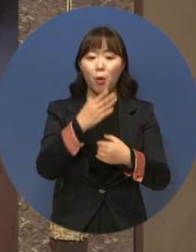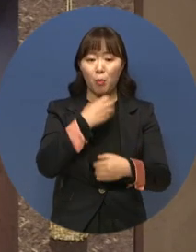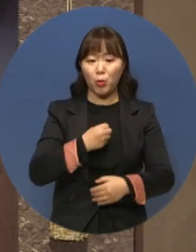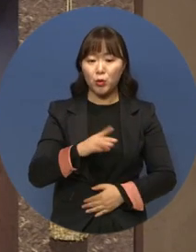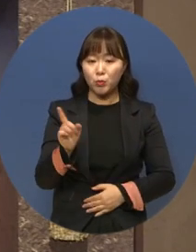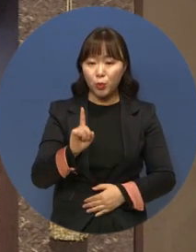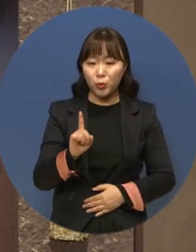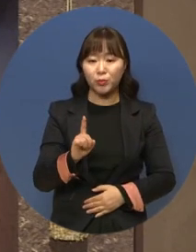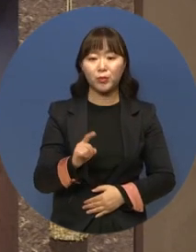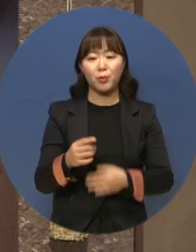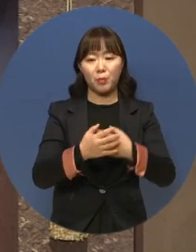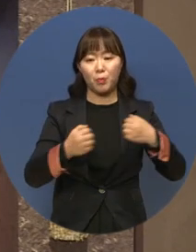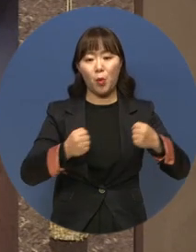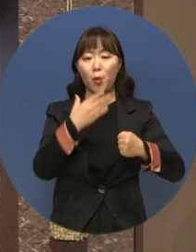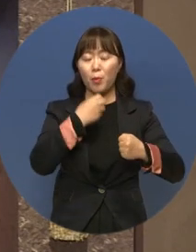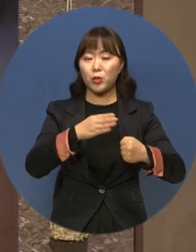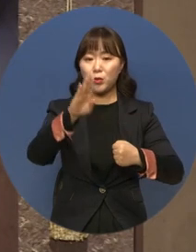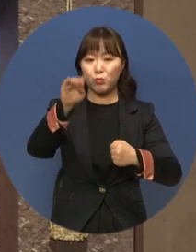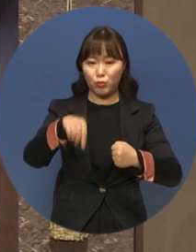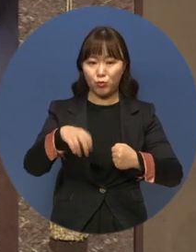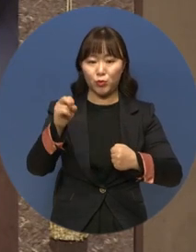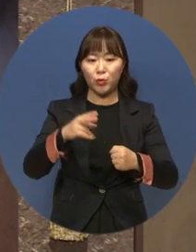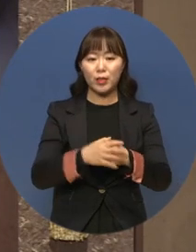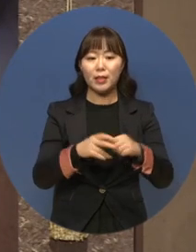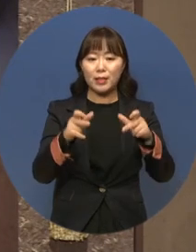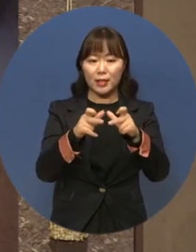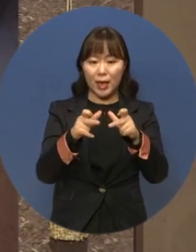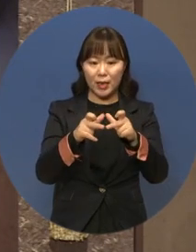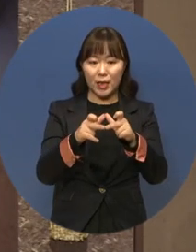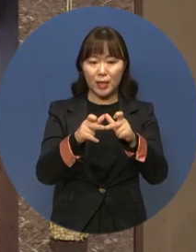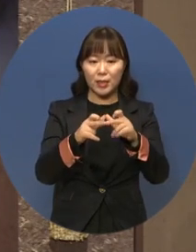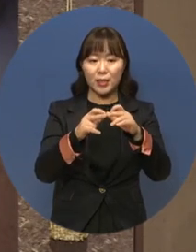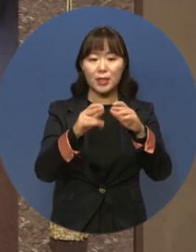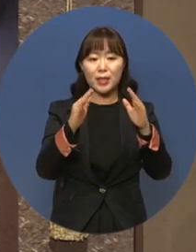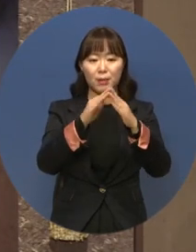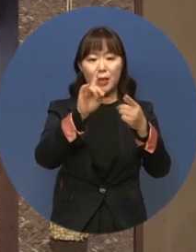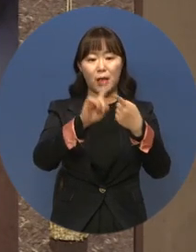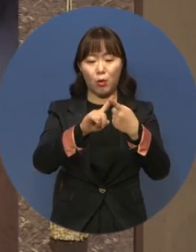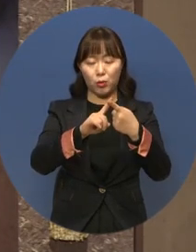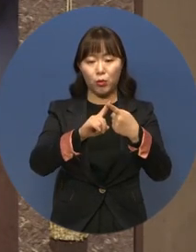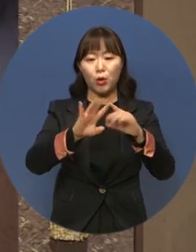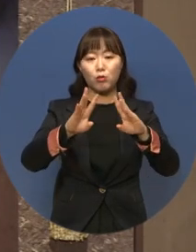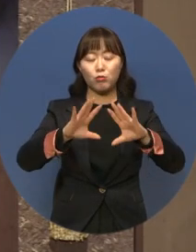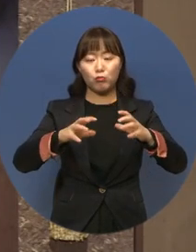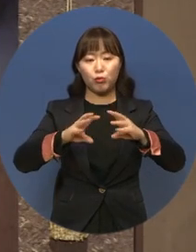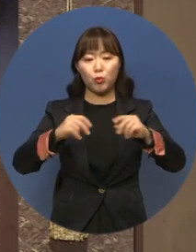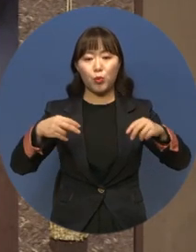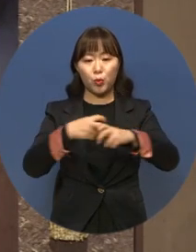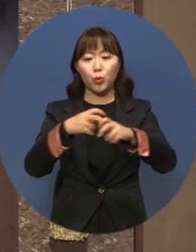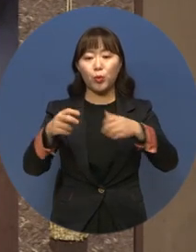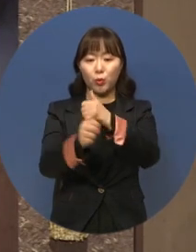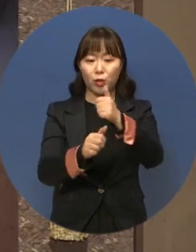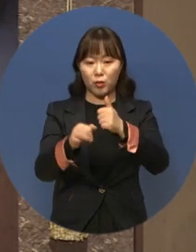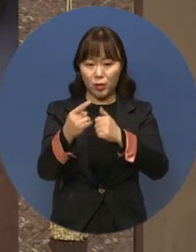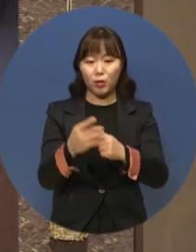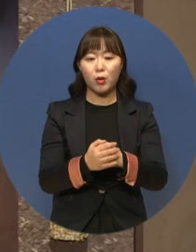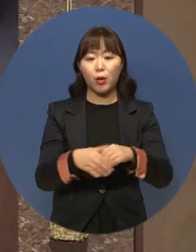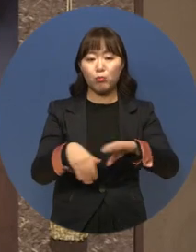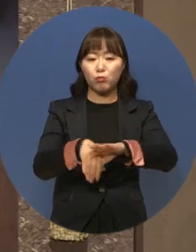경우는 보건복지 그리고 이제 장애인 집회에 대한 부분은 국토교통이 네.